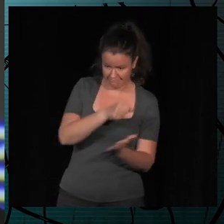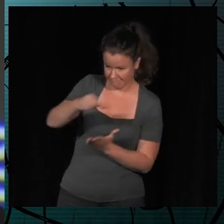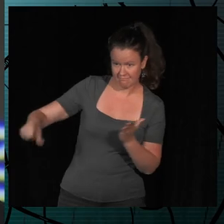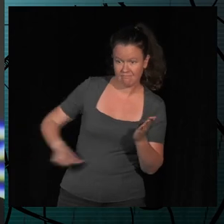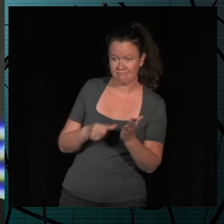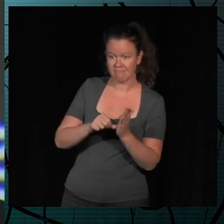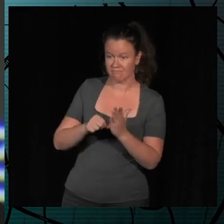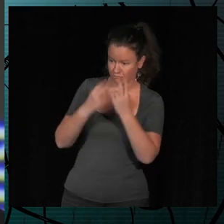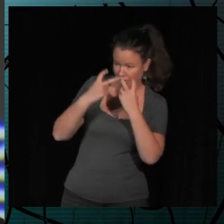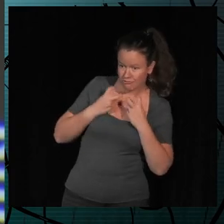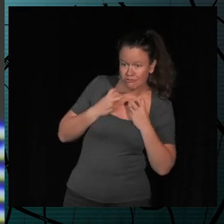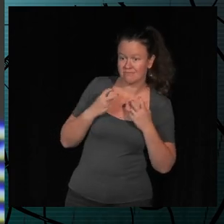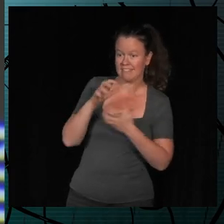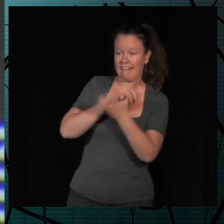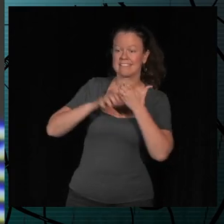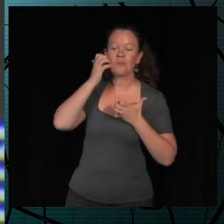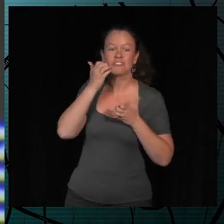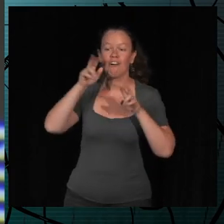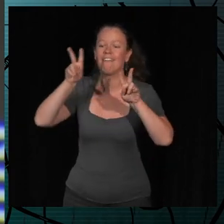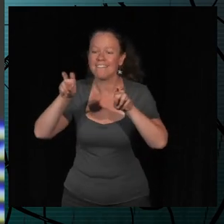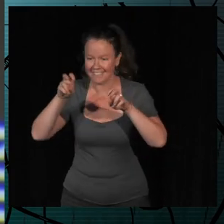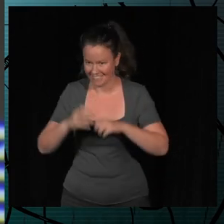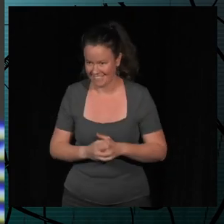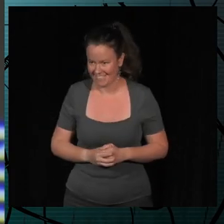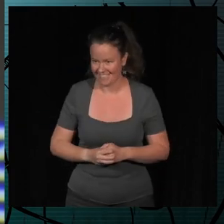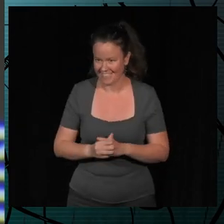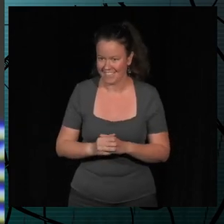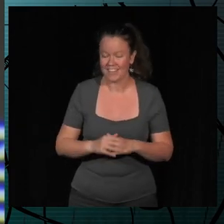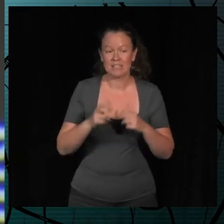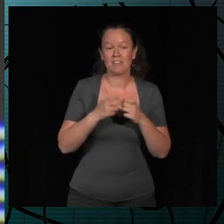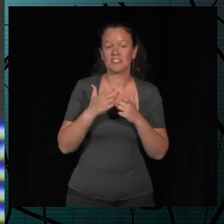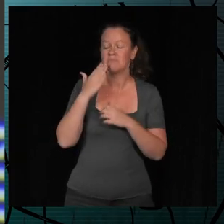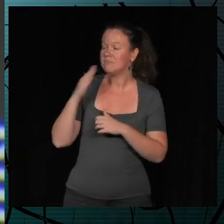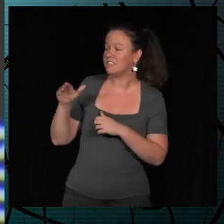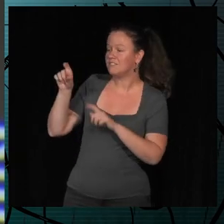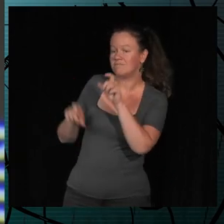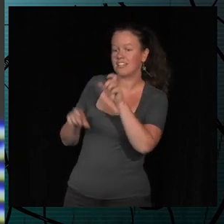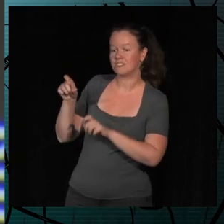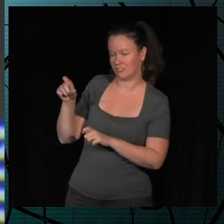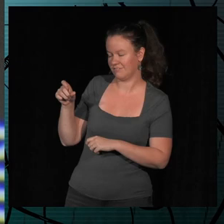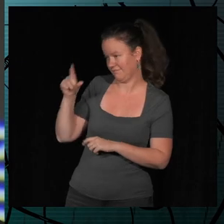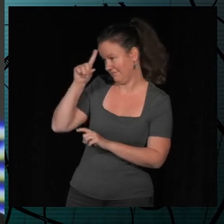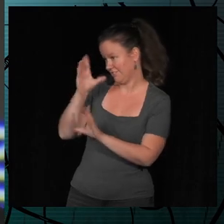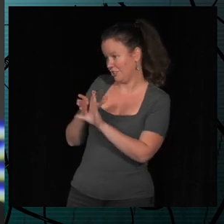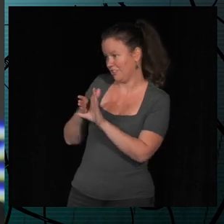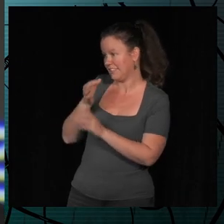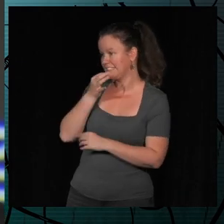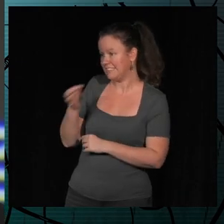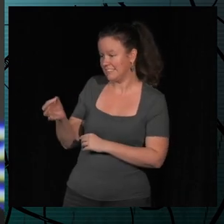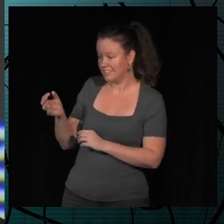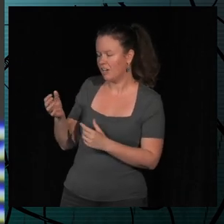un thérapeute vous dit je peux guérir les joueurs excessif de jeux vidéo en 4 ans ben c'est un